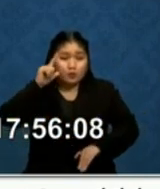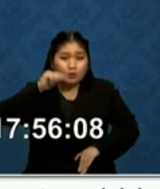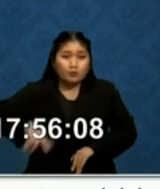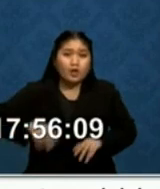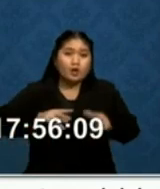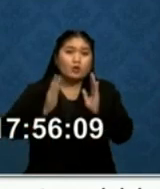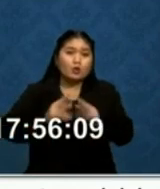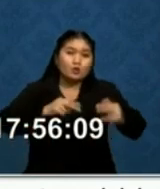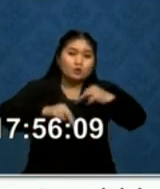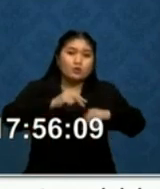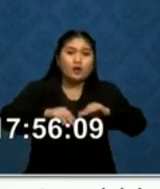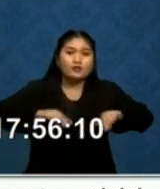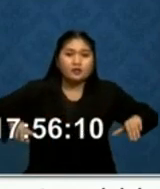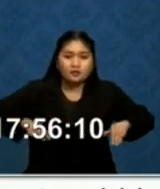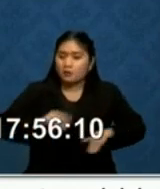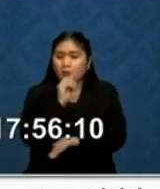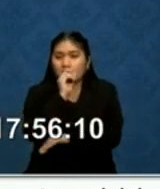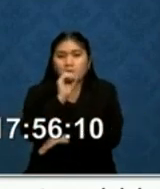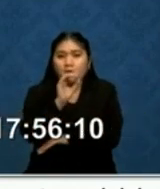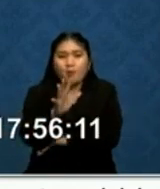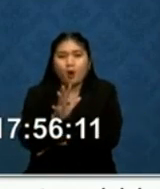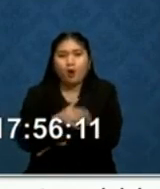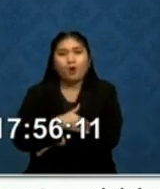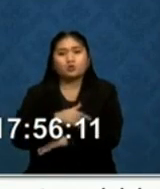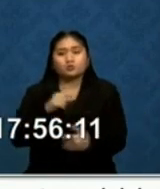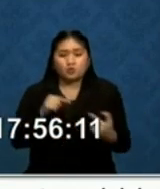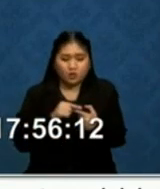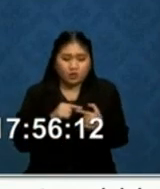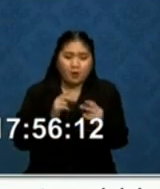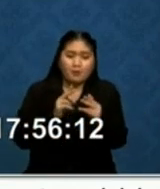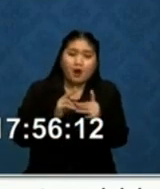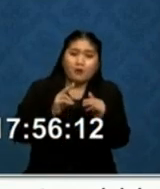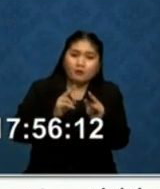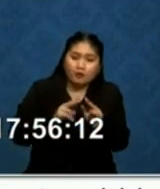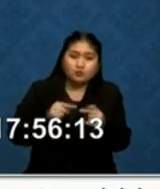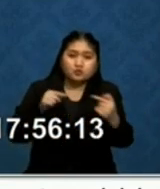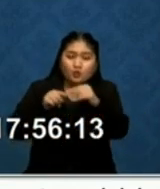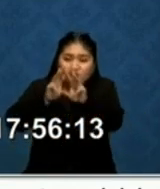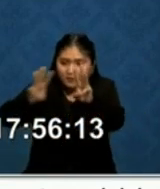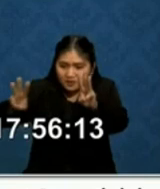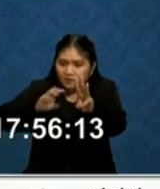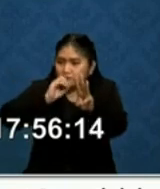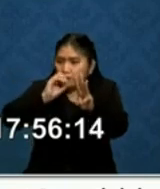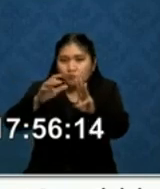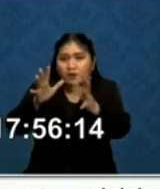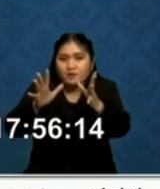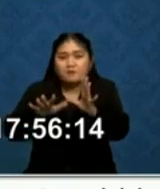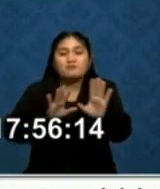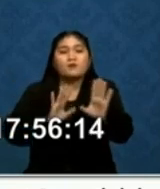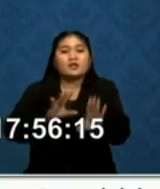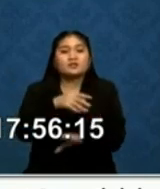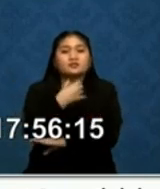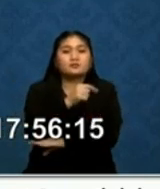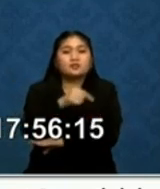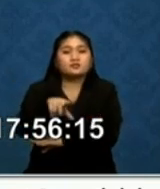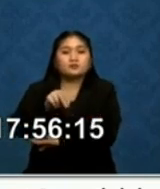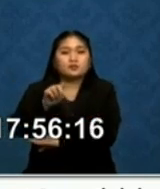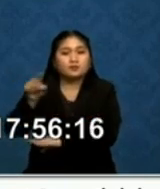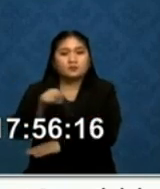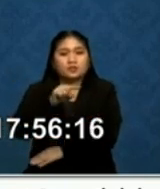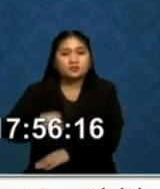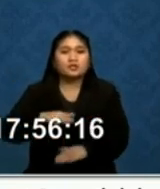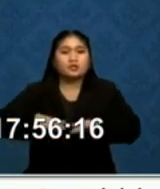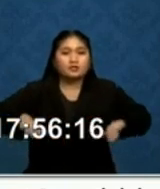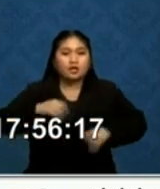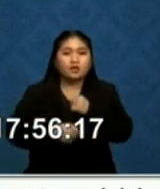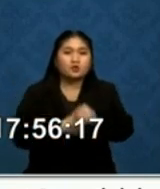ผู้ดูแลเด็กไม่แจ้งเหตุการล่วงละเมิดทางเพศออนไลน์ 10-31% ค่ะเด็กอายุ